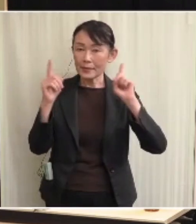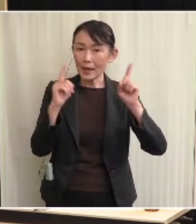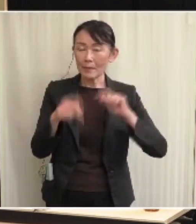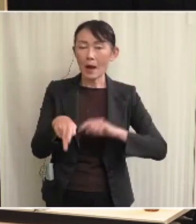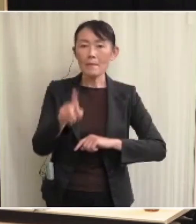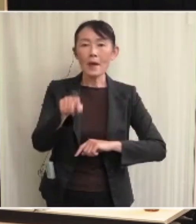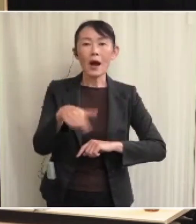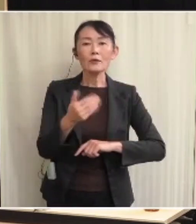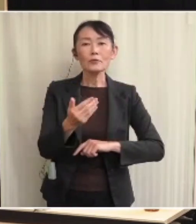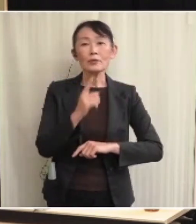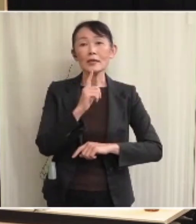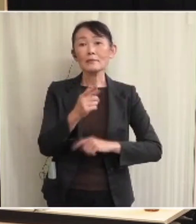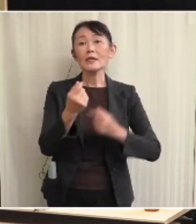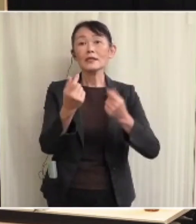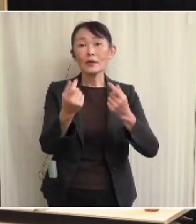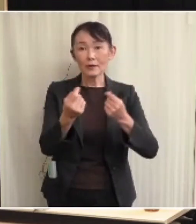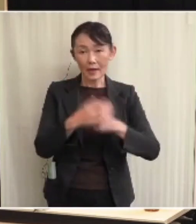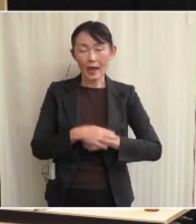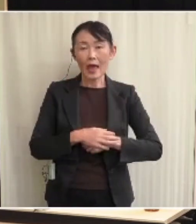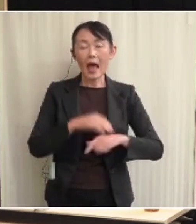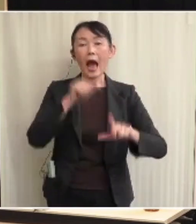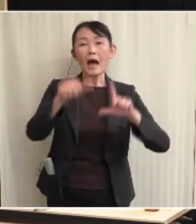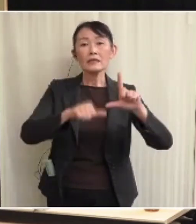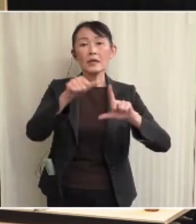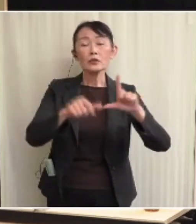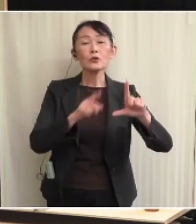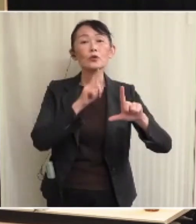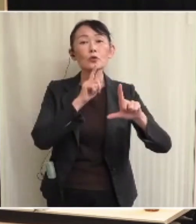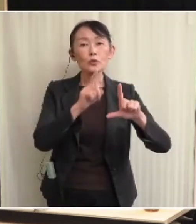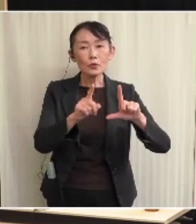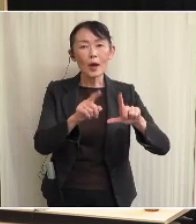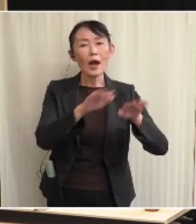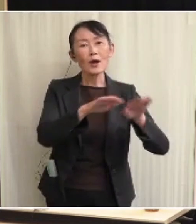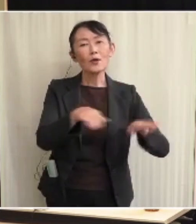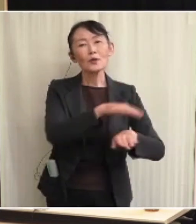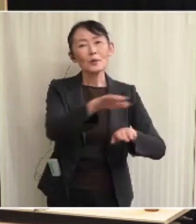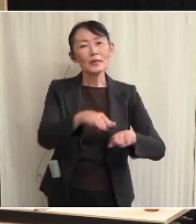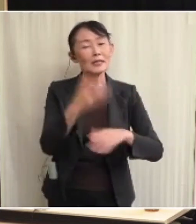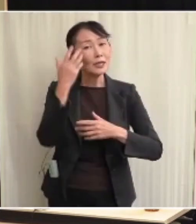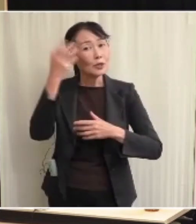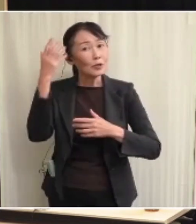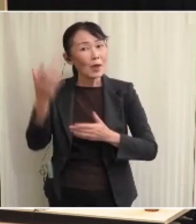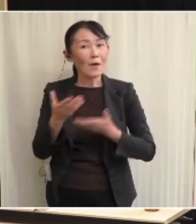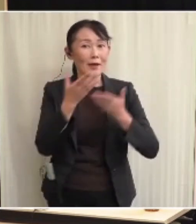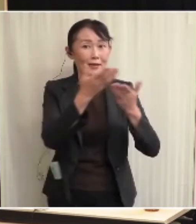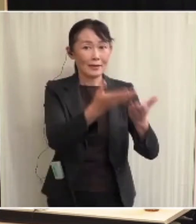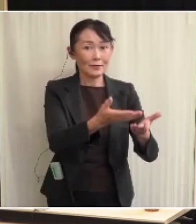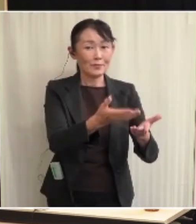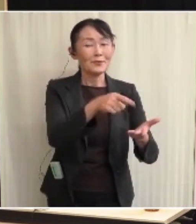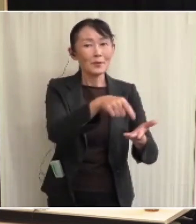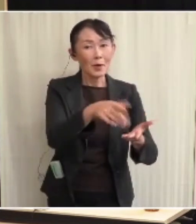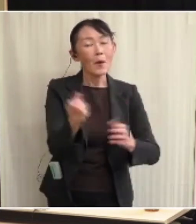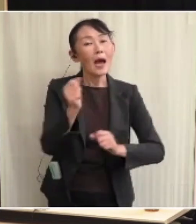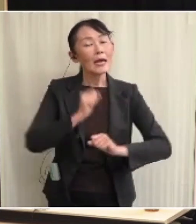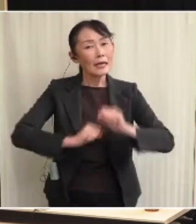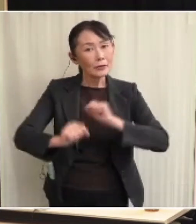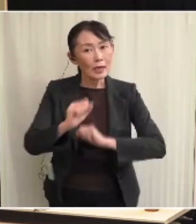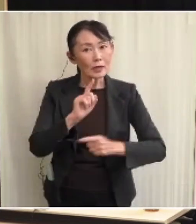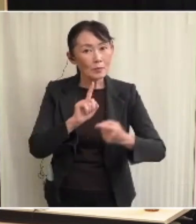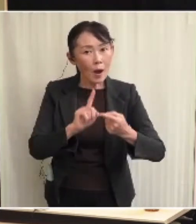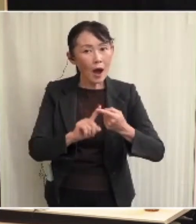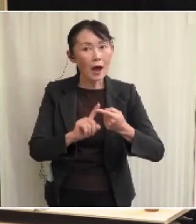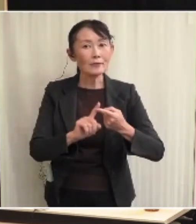ジーを見せるものであると思ってます。でそれは変身することであったり活躍することであったり、いろんな意味のファンタジーがあると思いますね。